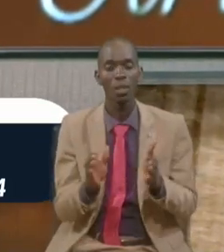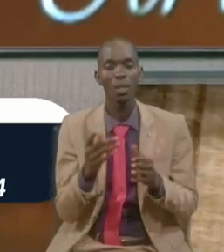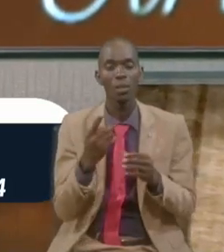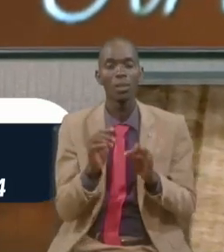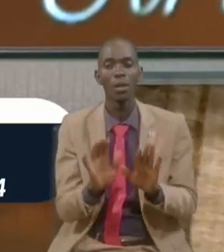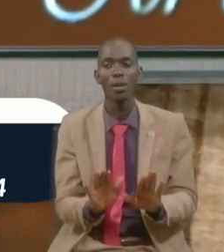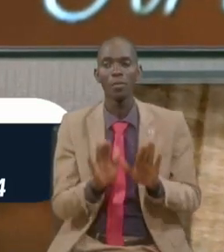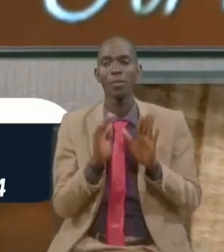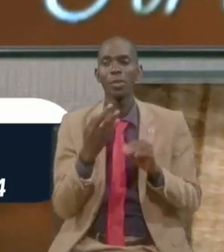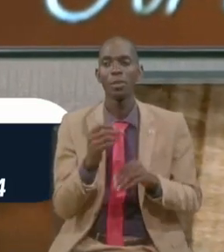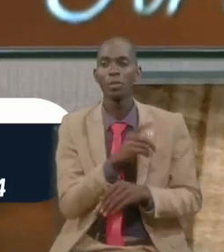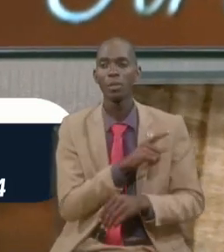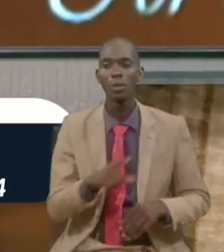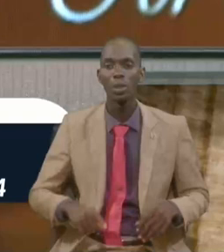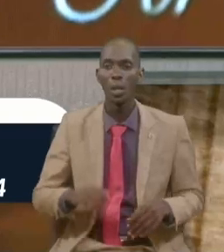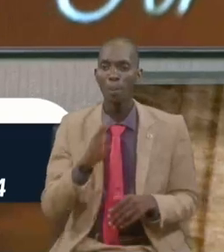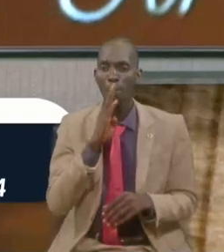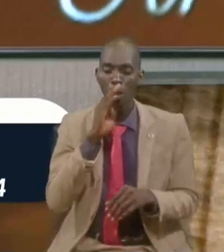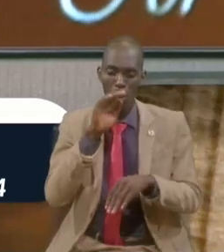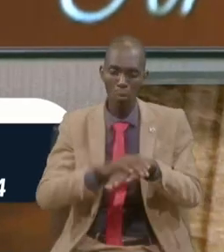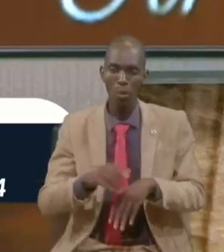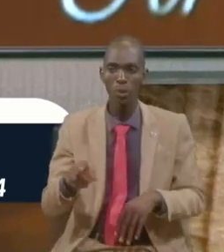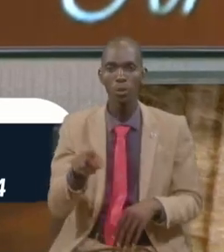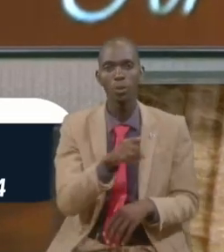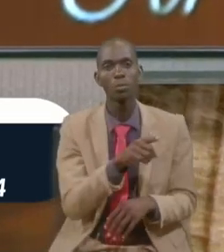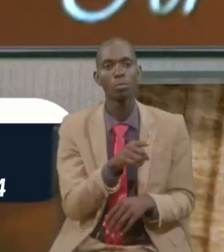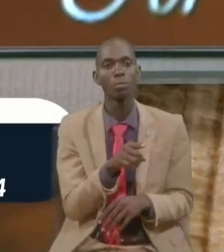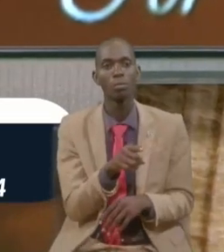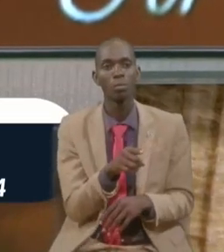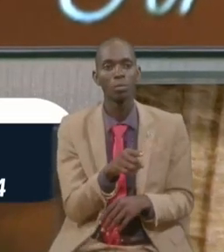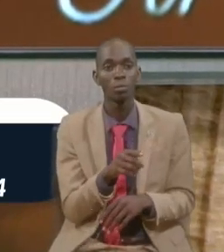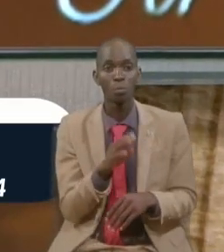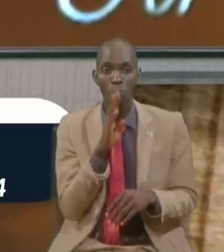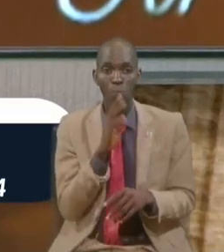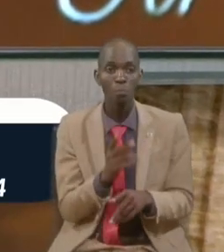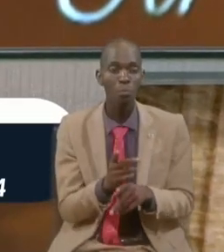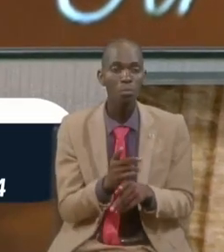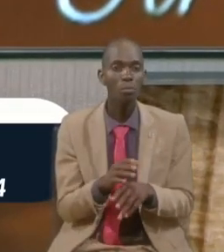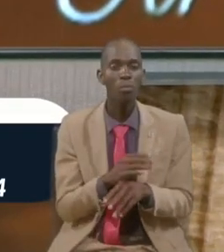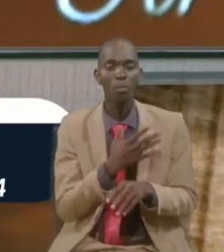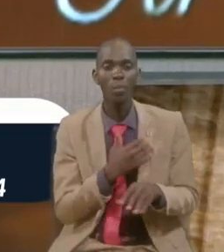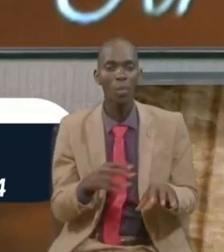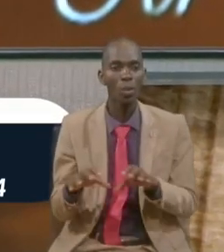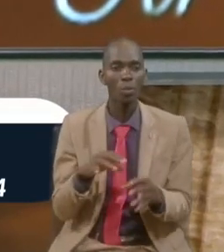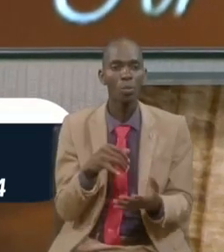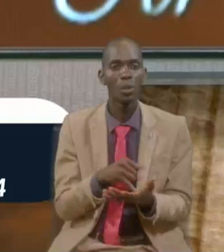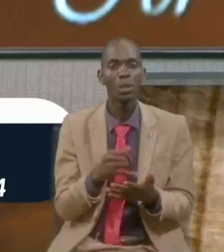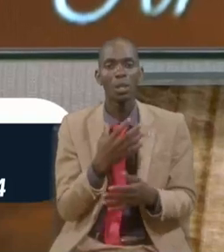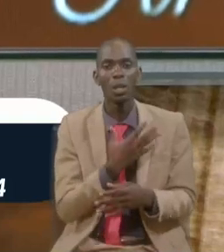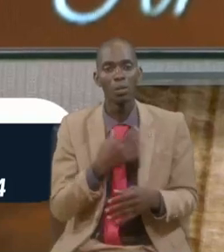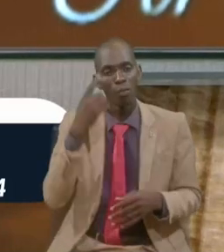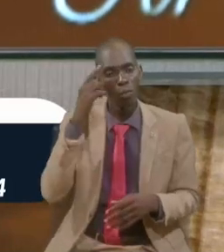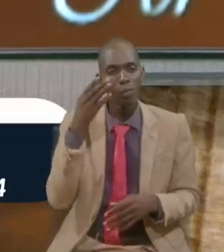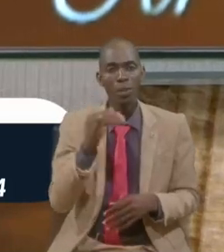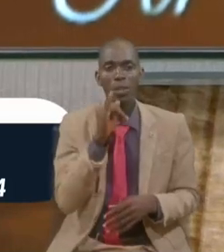7. Maintenant que la crainte de l'Éternel soit sur vous, veillez sur vos